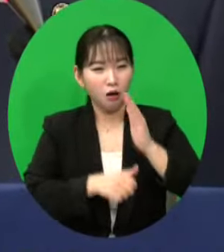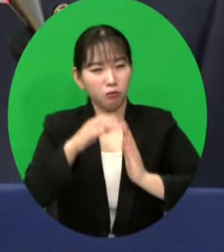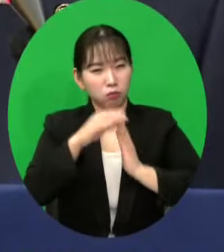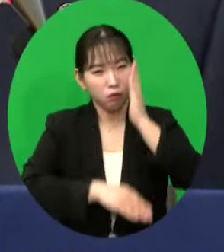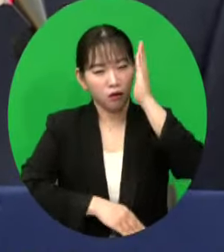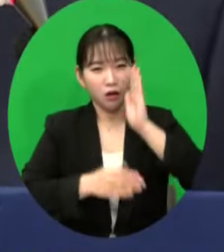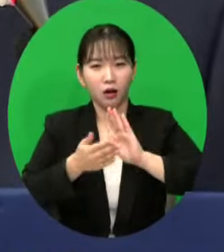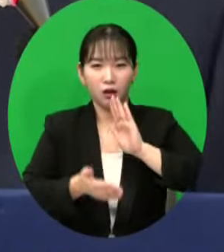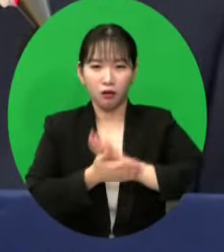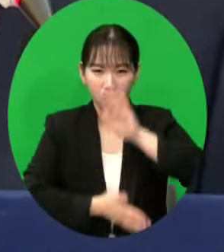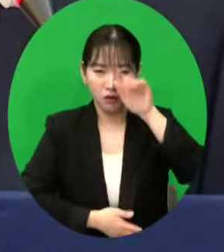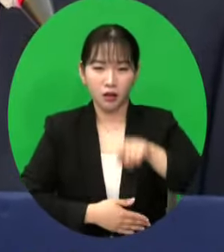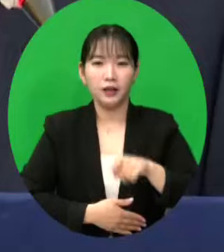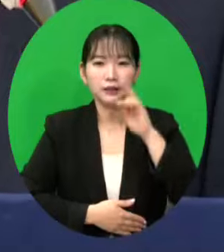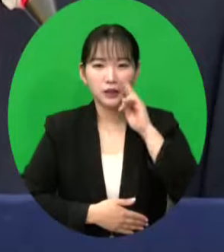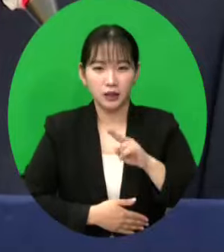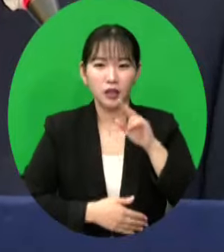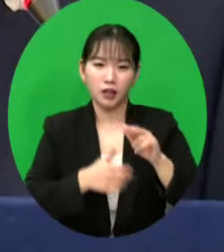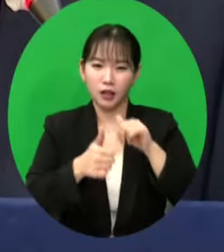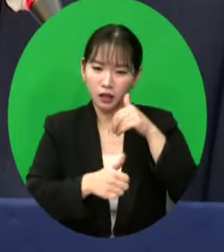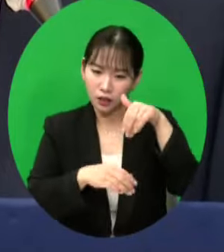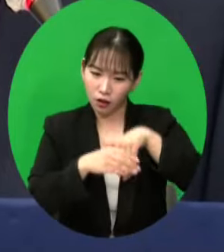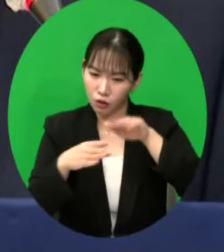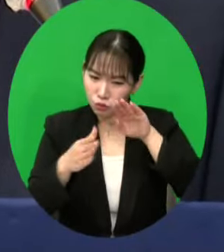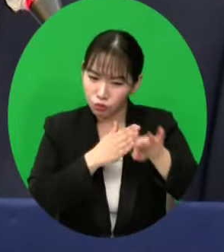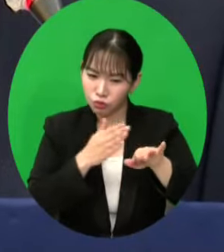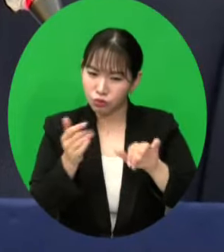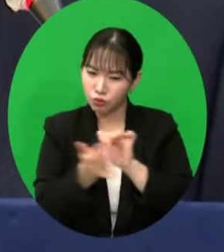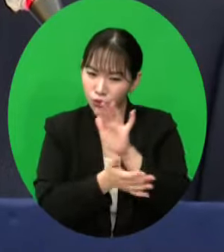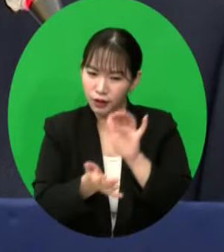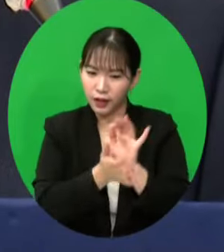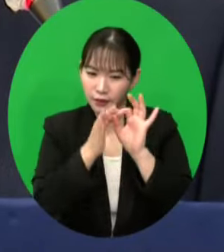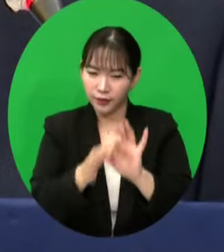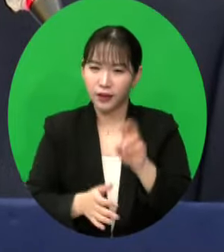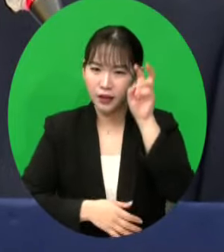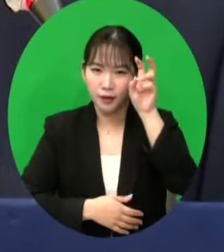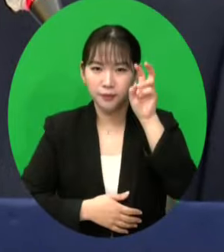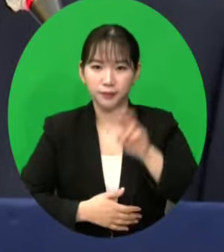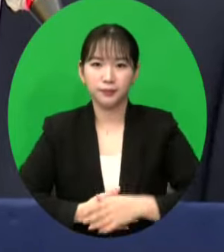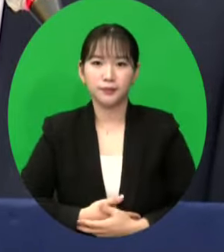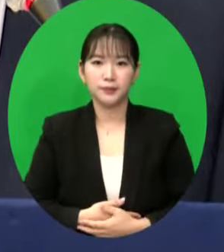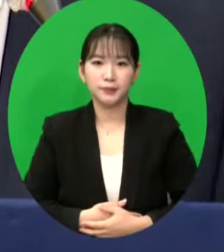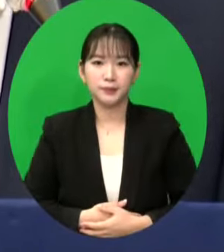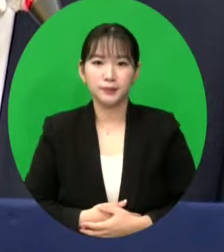있는 가운데 심각한 경선 후유증이 우려되고 있습니다. MBC 뉴스 김윤입니다.